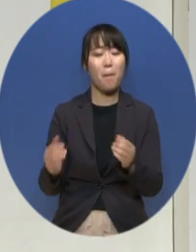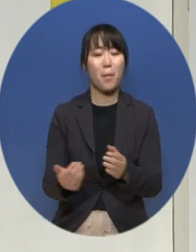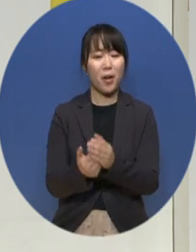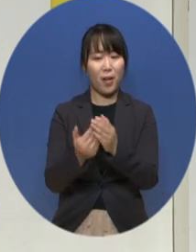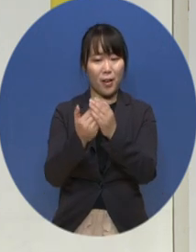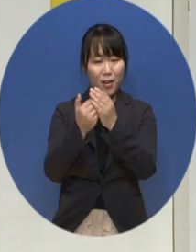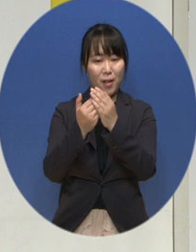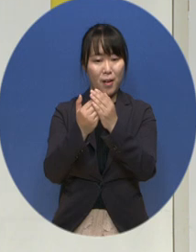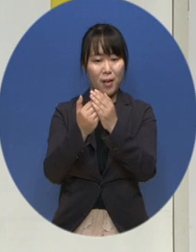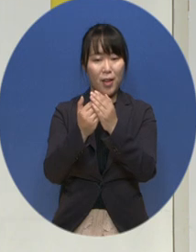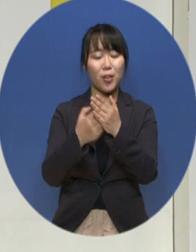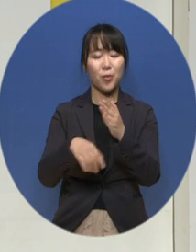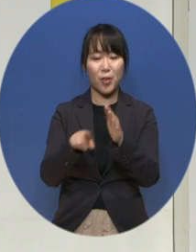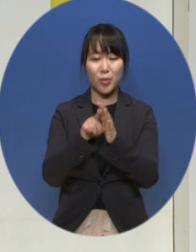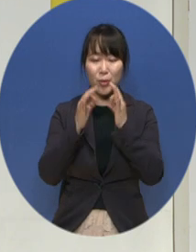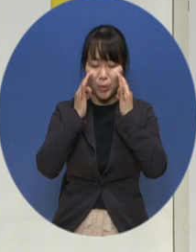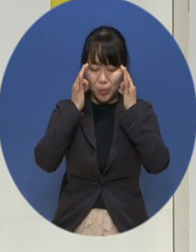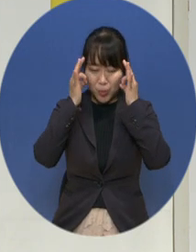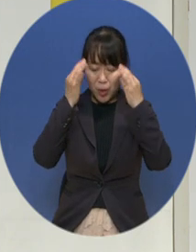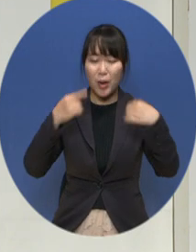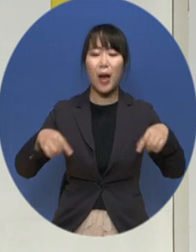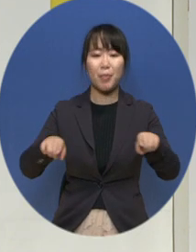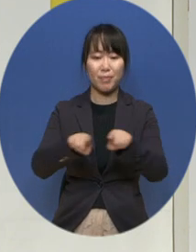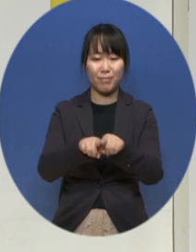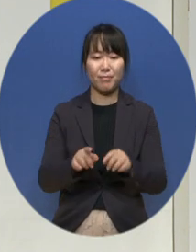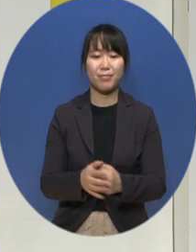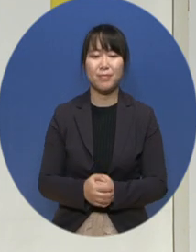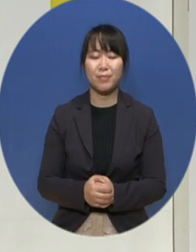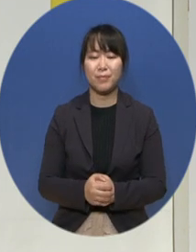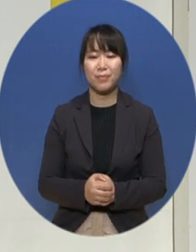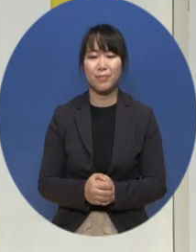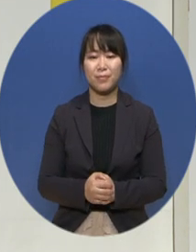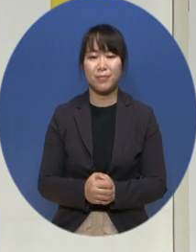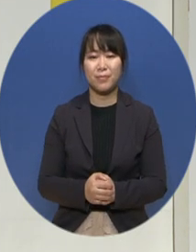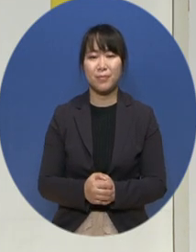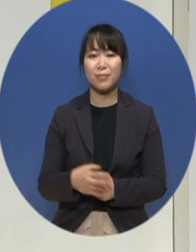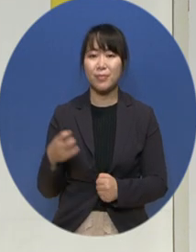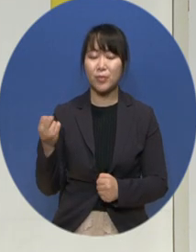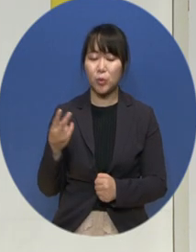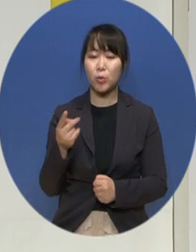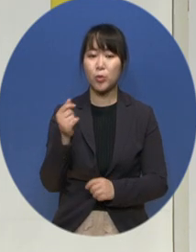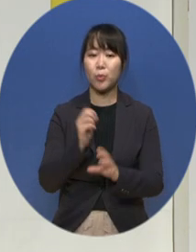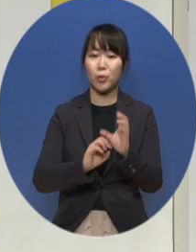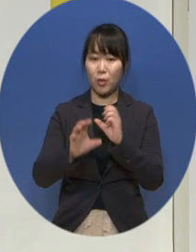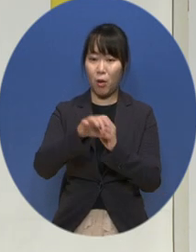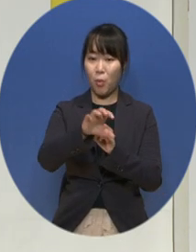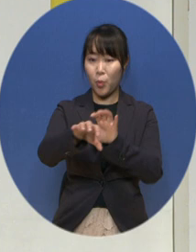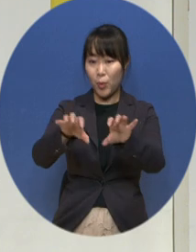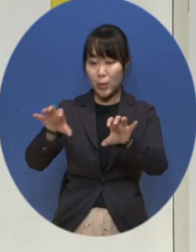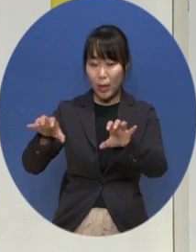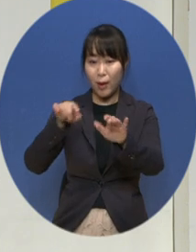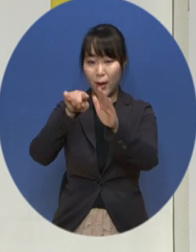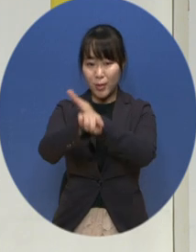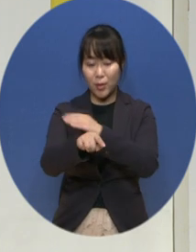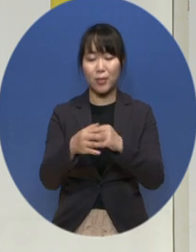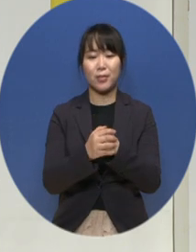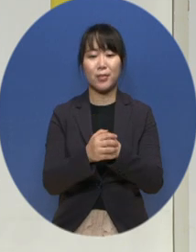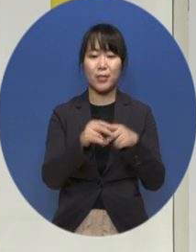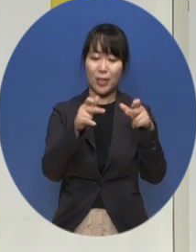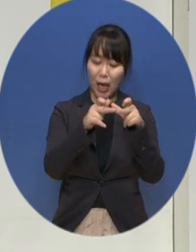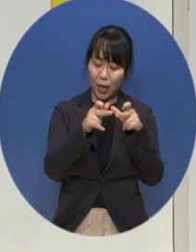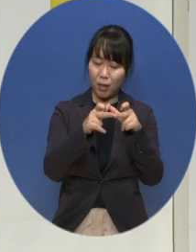하게 그러한 노력을 함께 좀 할 것이구요 예 어 그리고 좀더 현장이나 소 어